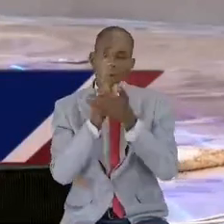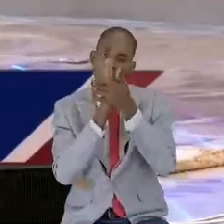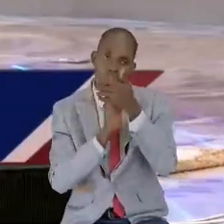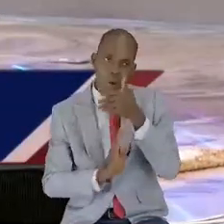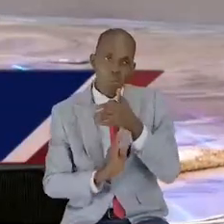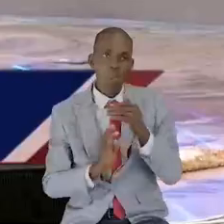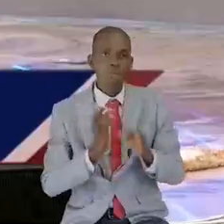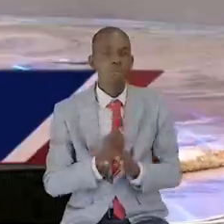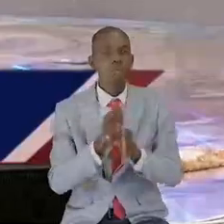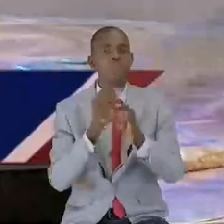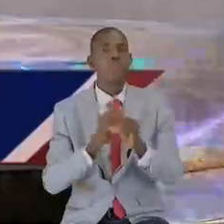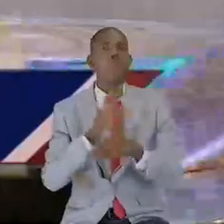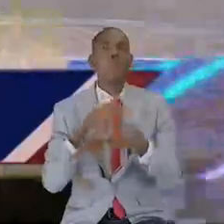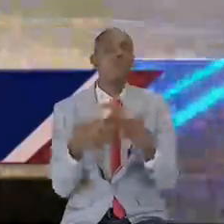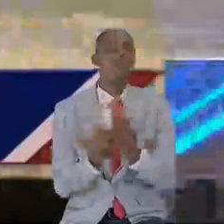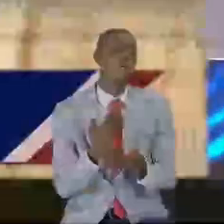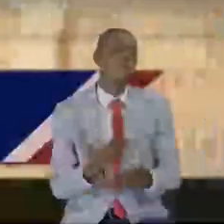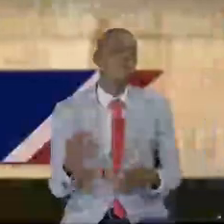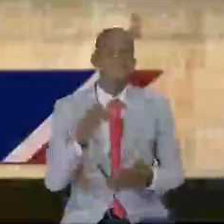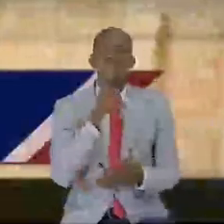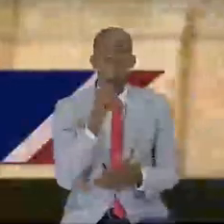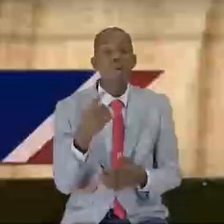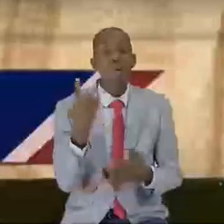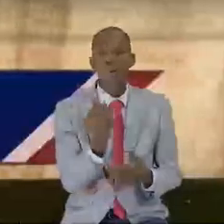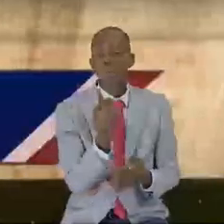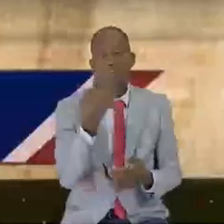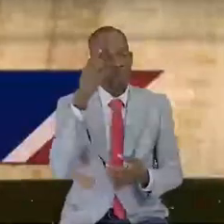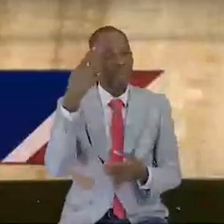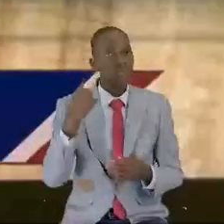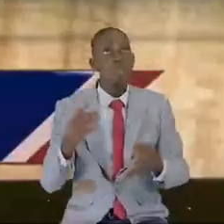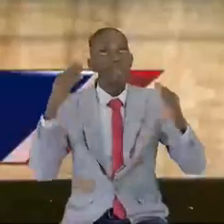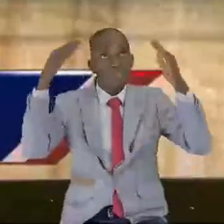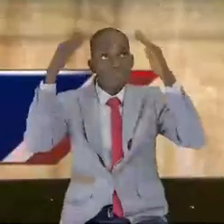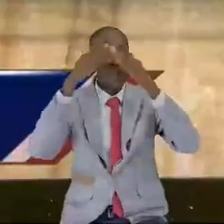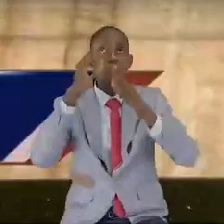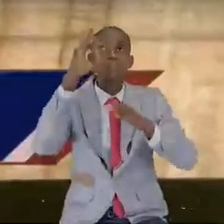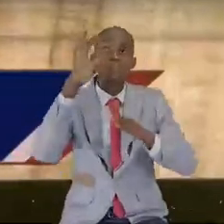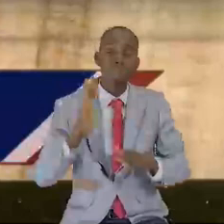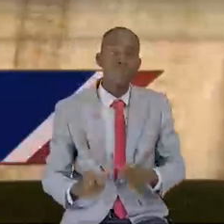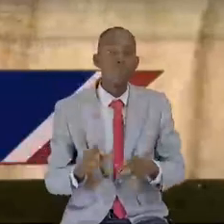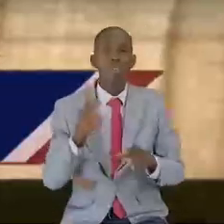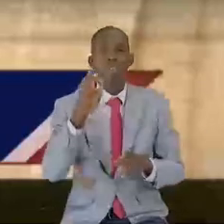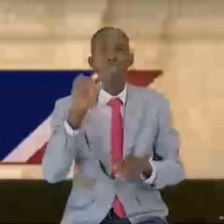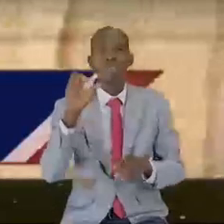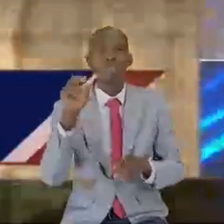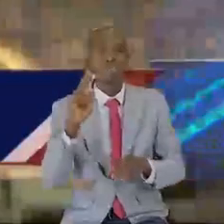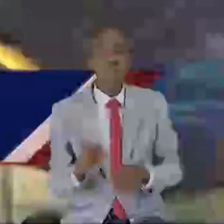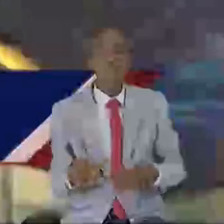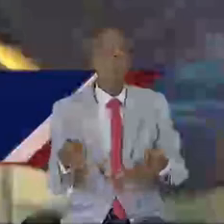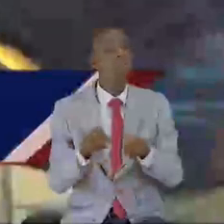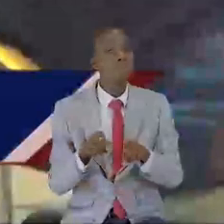toutes choses. Pas seulement les femmes des diacres seulement, tout le monde, les croyants, elles,